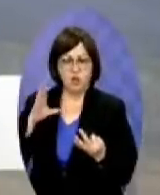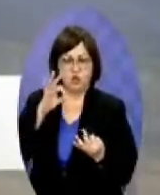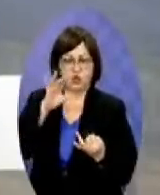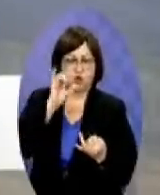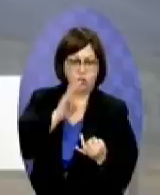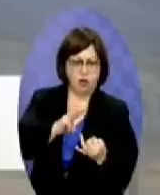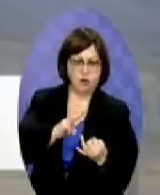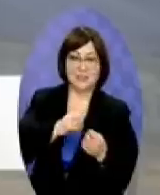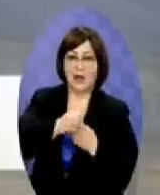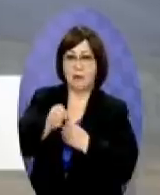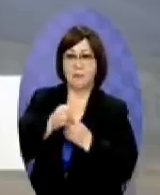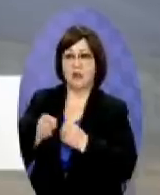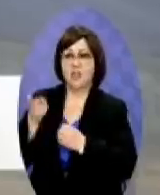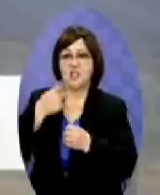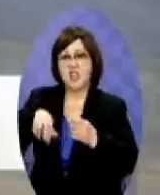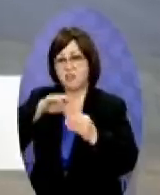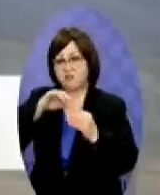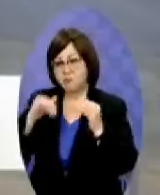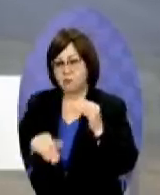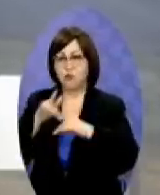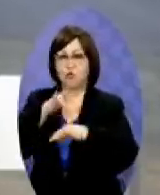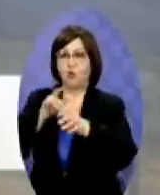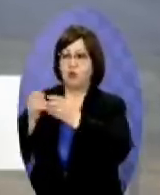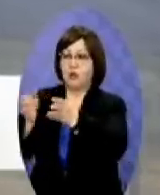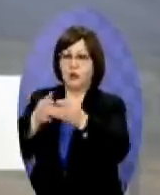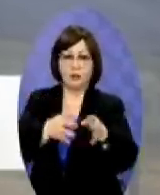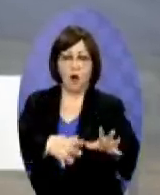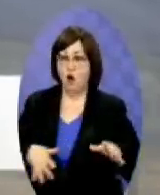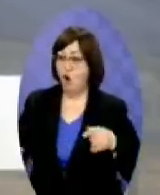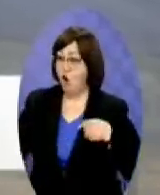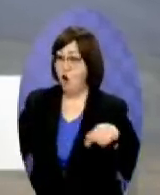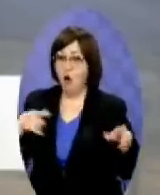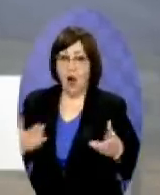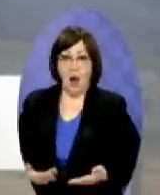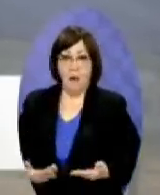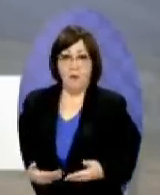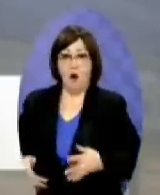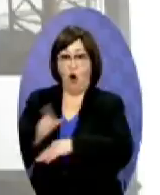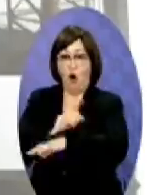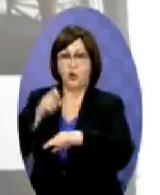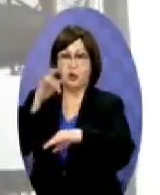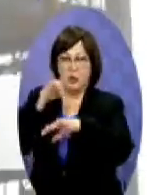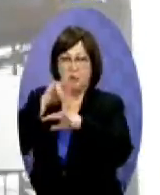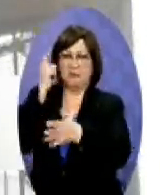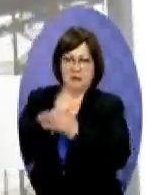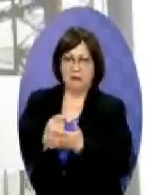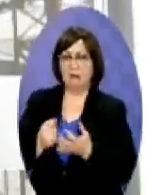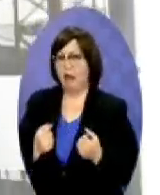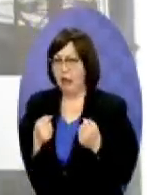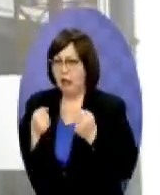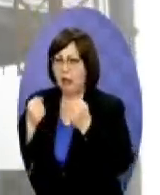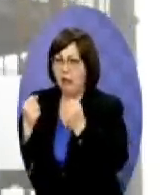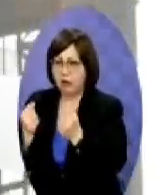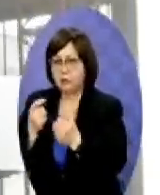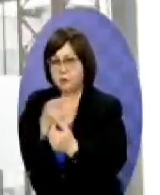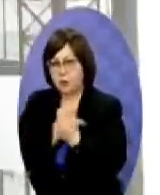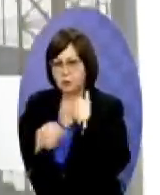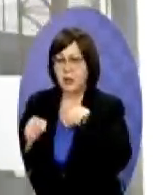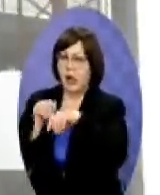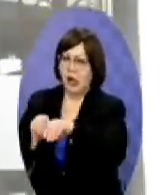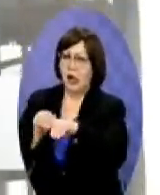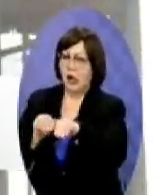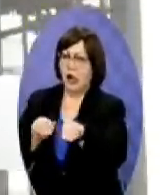сурвалжууд хэлж байла. Дэд төвүүд ашиглалтад орсноор тухайн орчинд амьдарч байгаа иргэд хотын төвийг зорихгүйгээр аль болох өөрт ойр байгаа